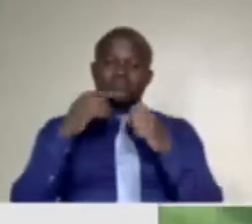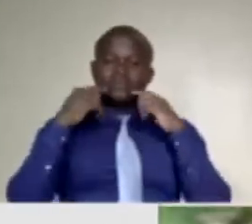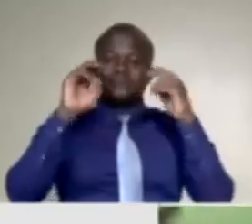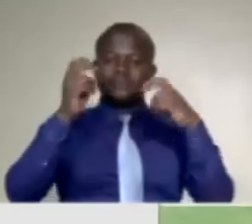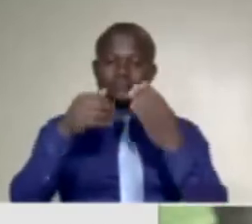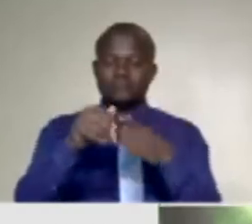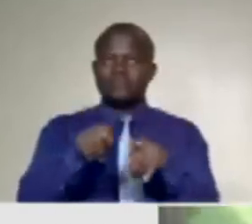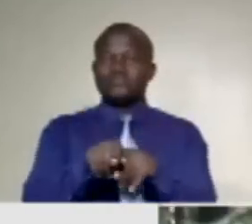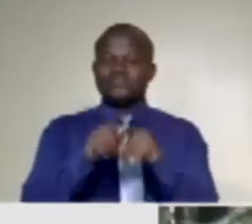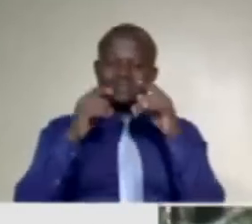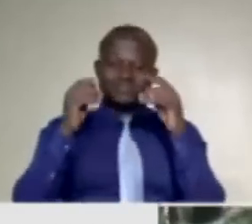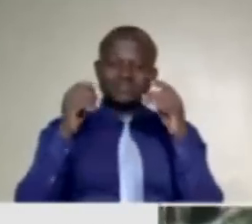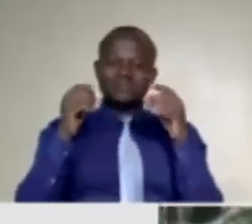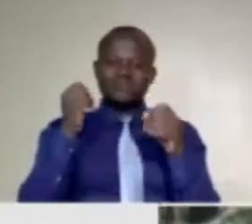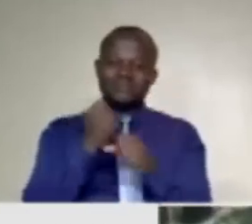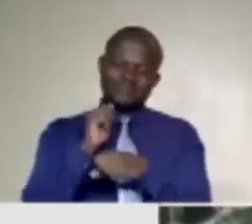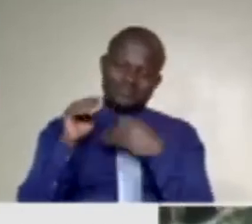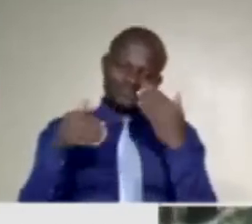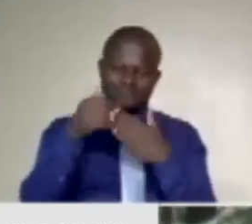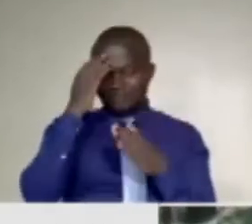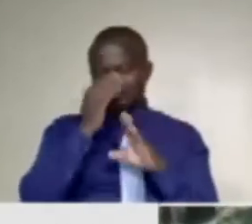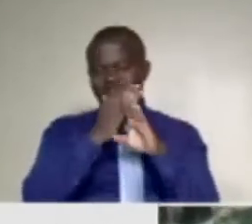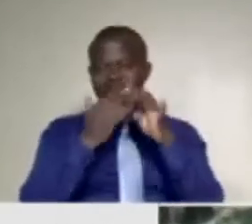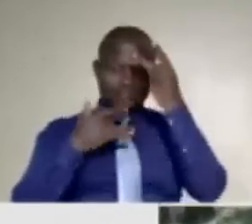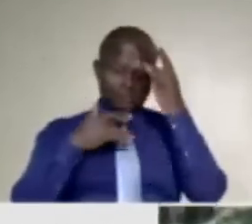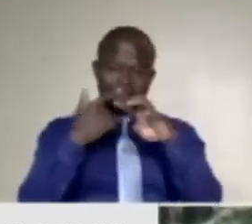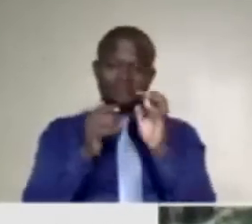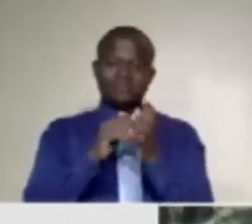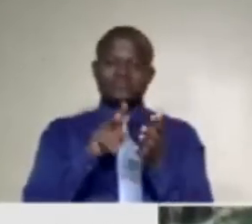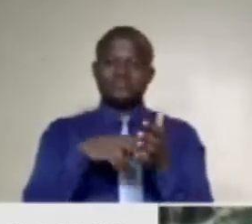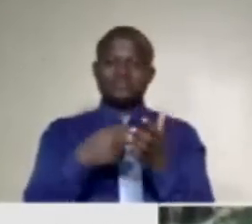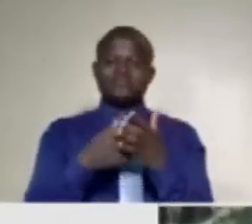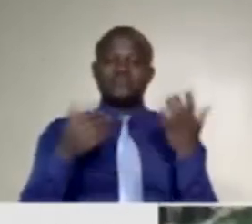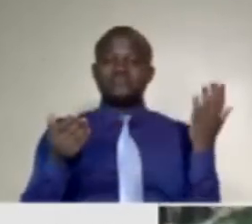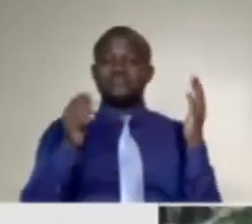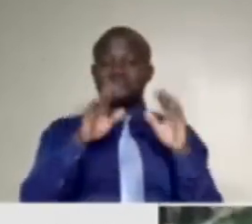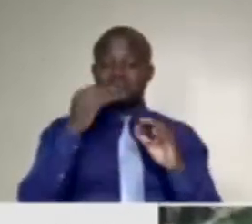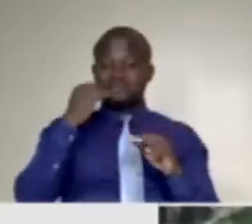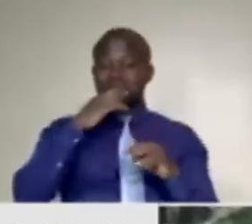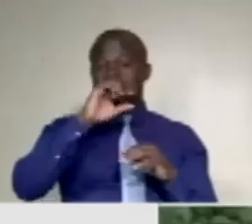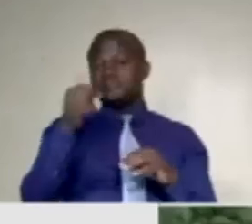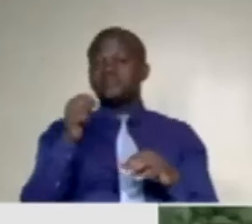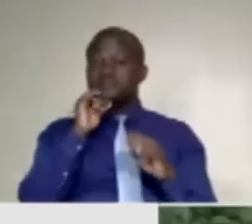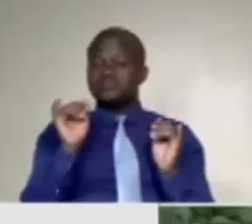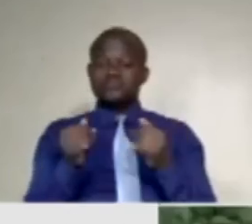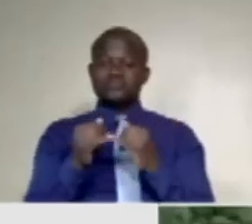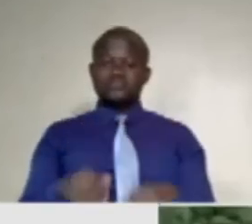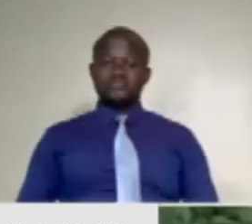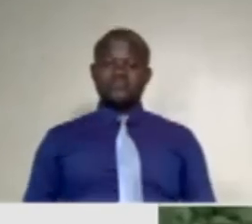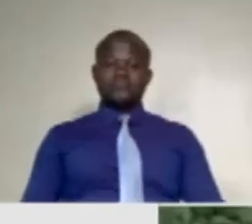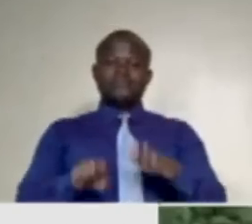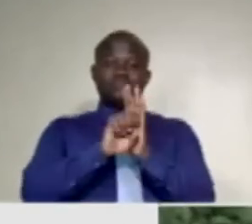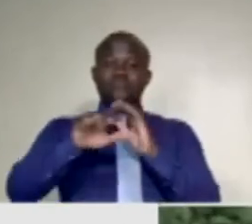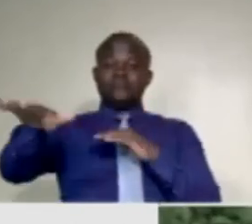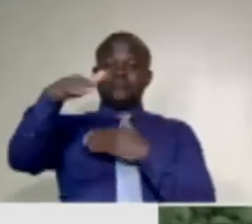kirabiranya isa n'iyabaye icyorezo kuko ntacyo batakoze kugira ngo barwanye indwara ariko ngo byaranze batikire ko habaye hari ikindi kitarageragezwa. Haruguru y'ingi